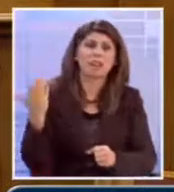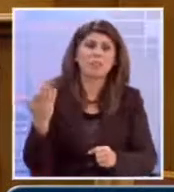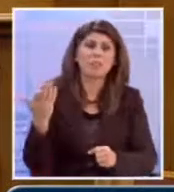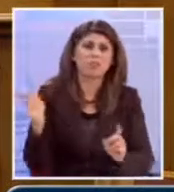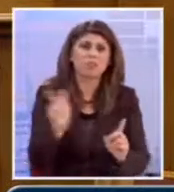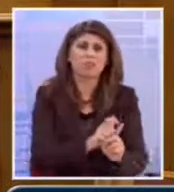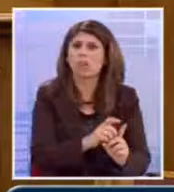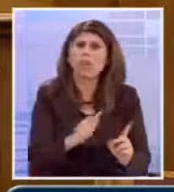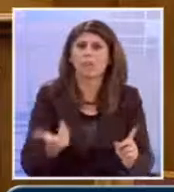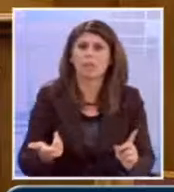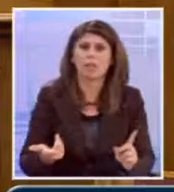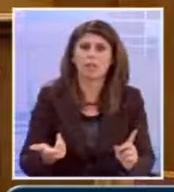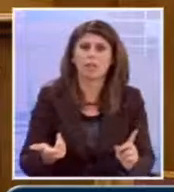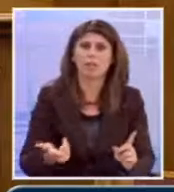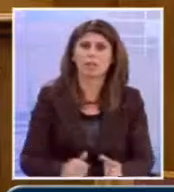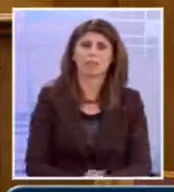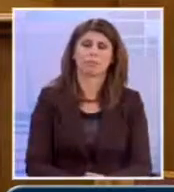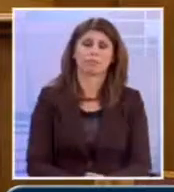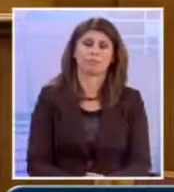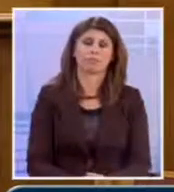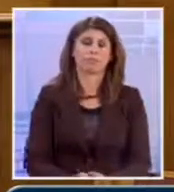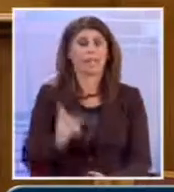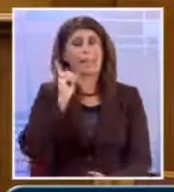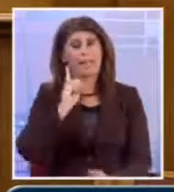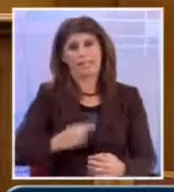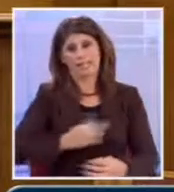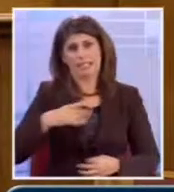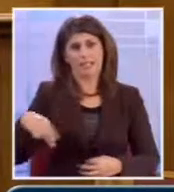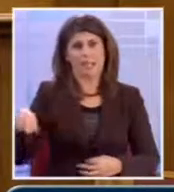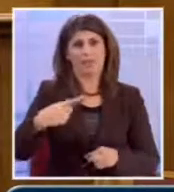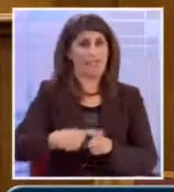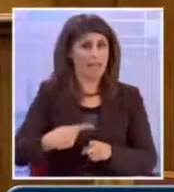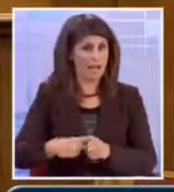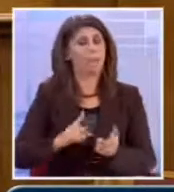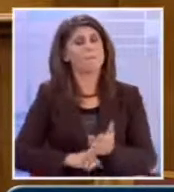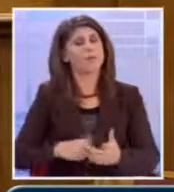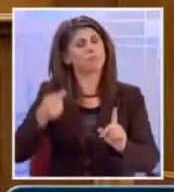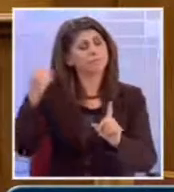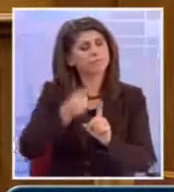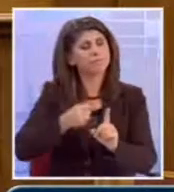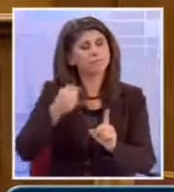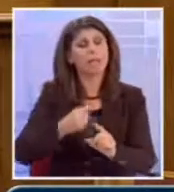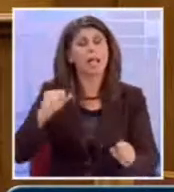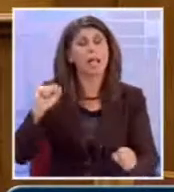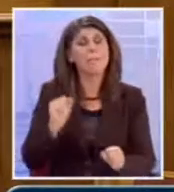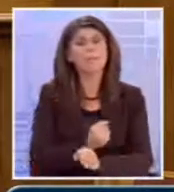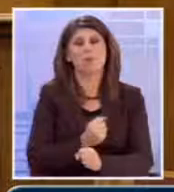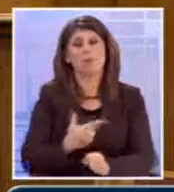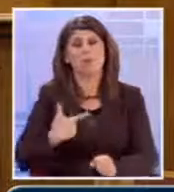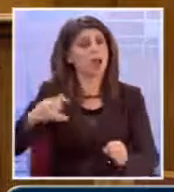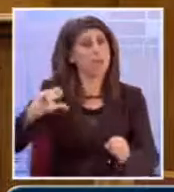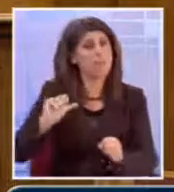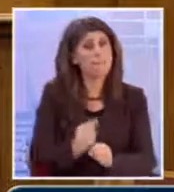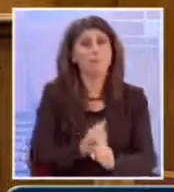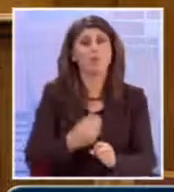Κυρίες και κύριοι συνάδελφοι, η χώρα πρέπει να διεκδικήσει επίμονα, να διεκδικήσει επίμονα